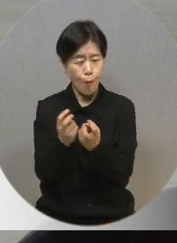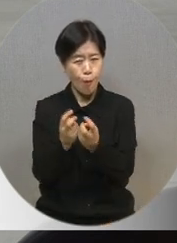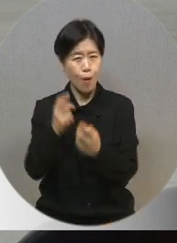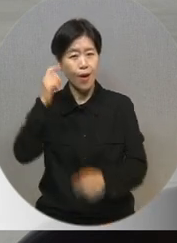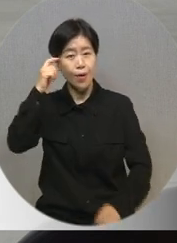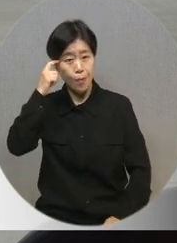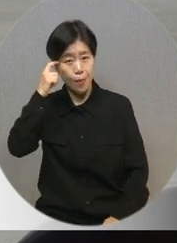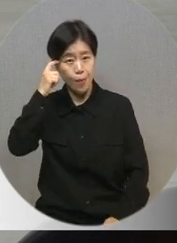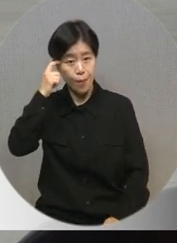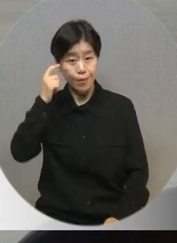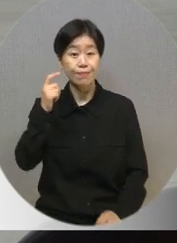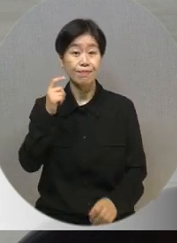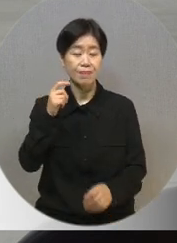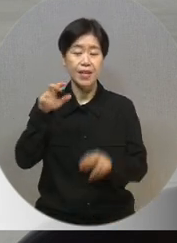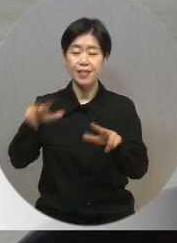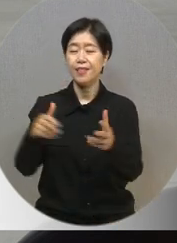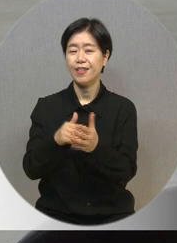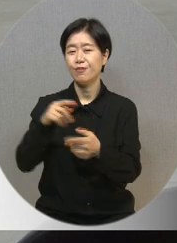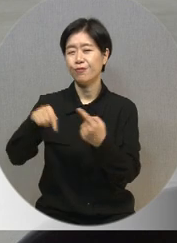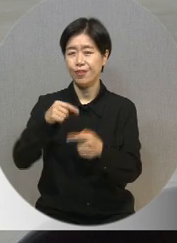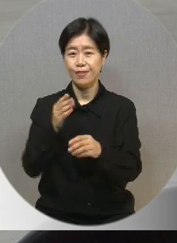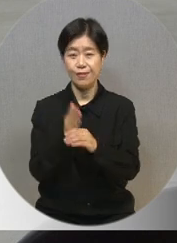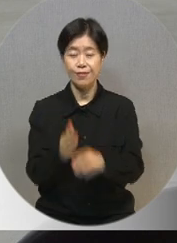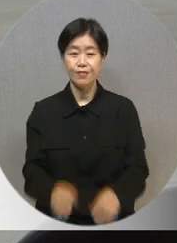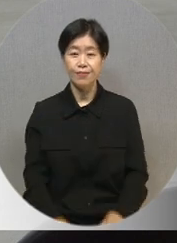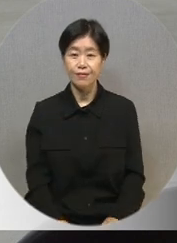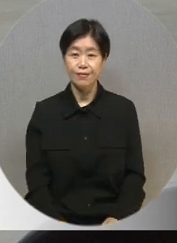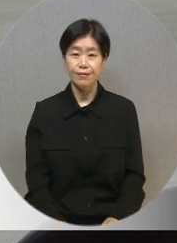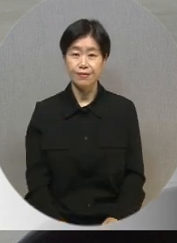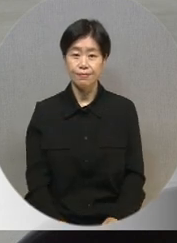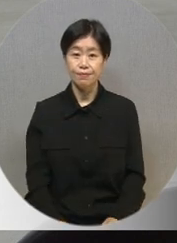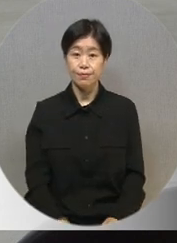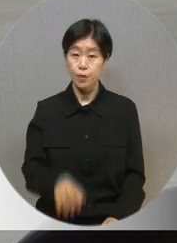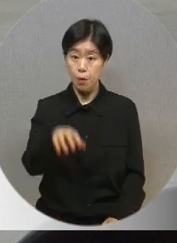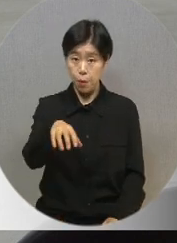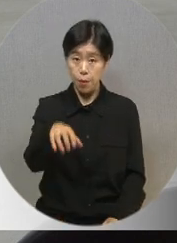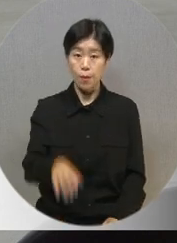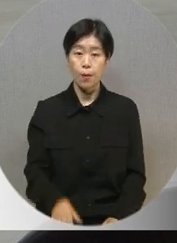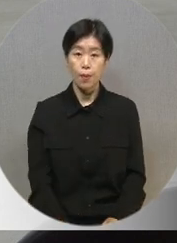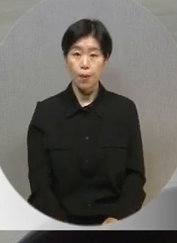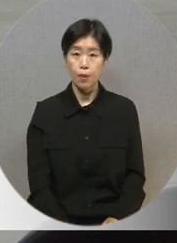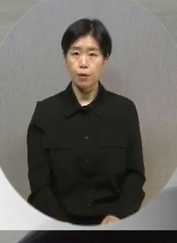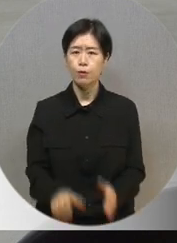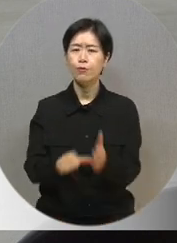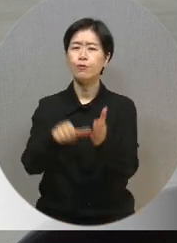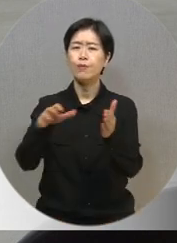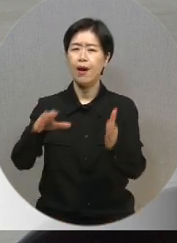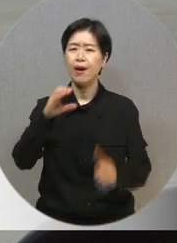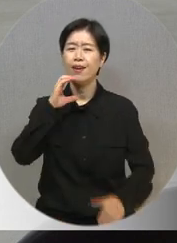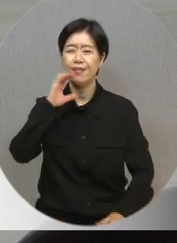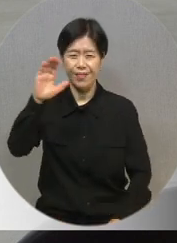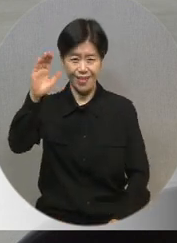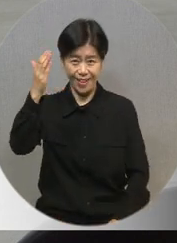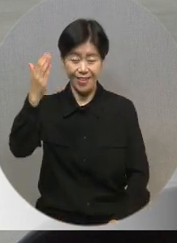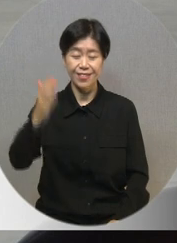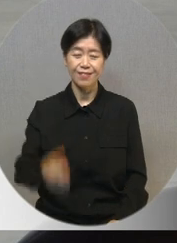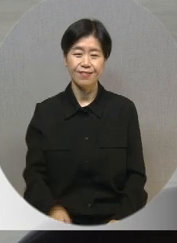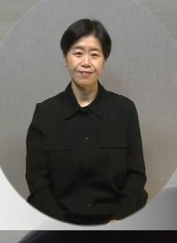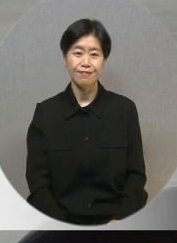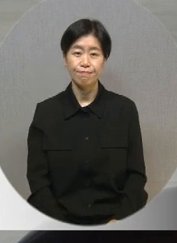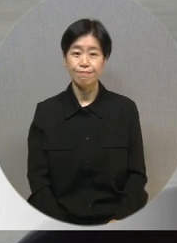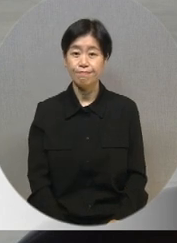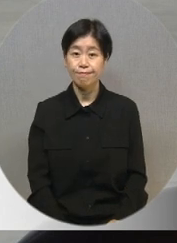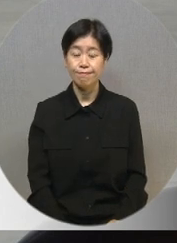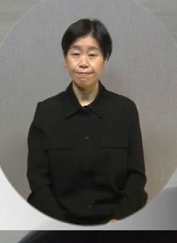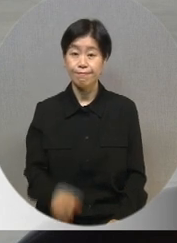하면서 현재까지 이어오고 있는데 이곳이 상표 등의 또 다른 명소가 되고